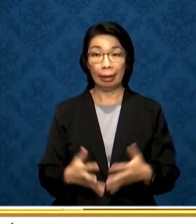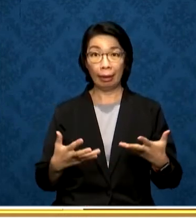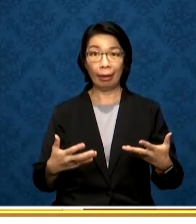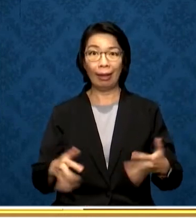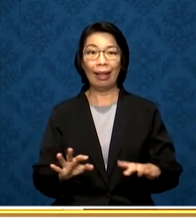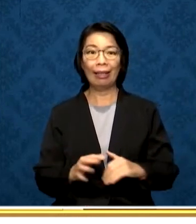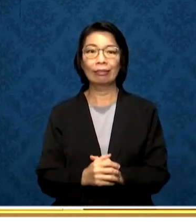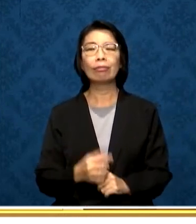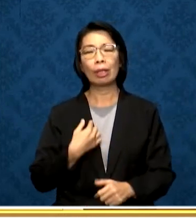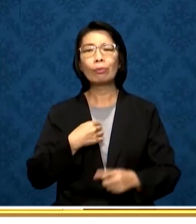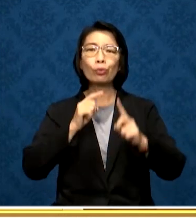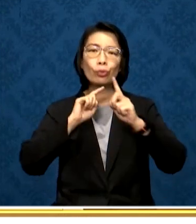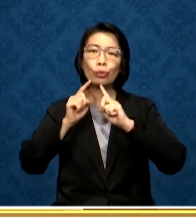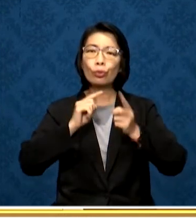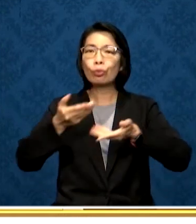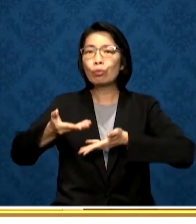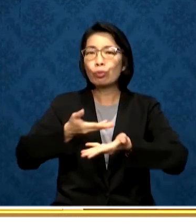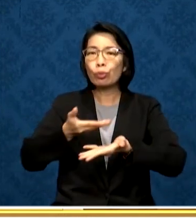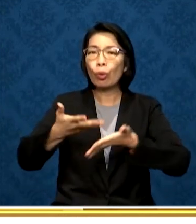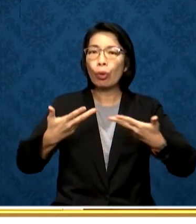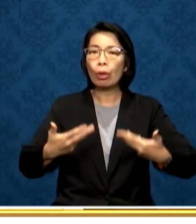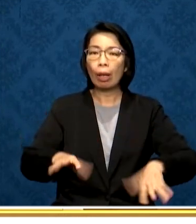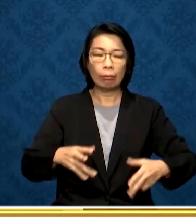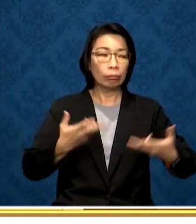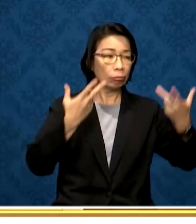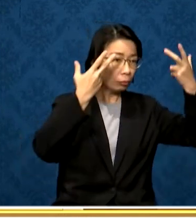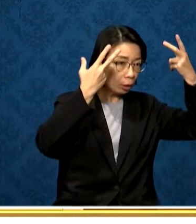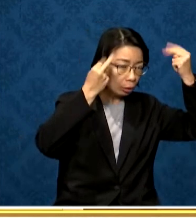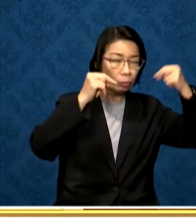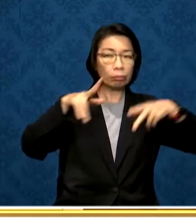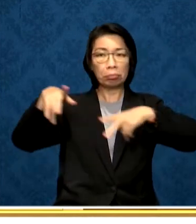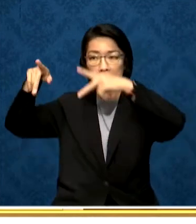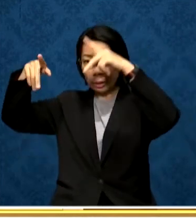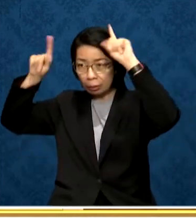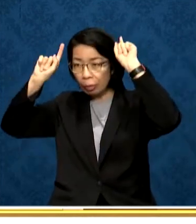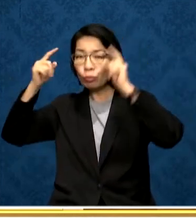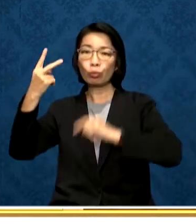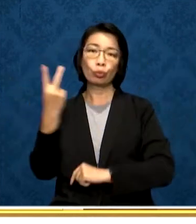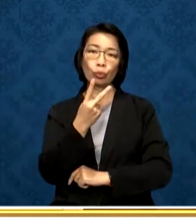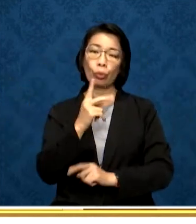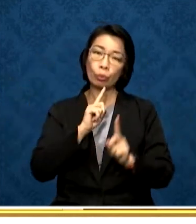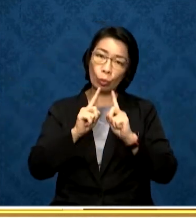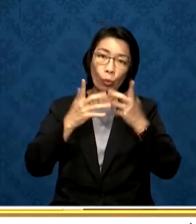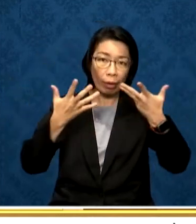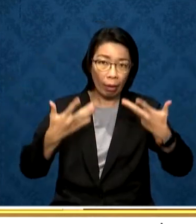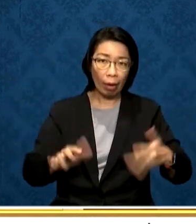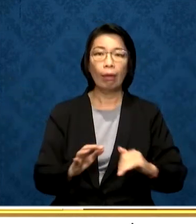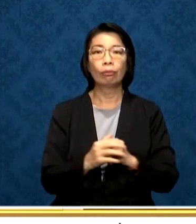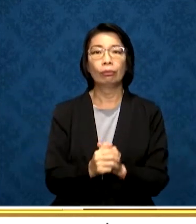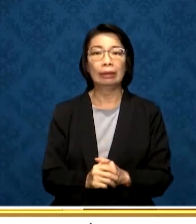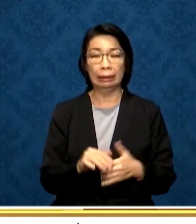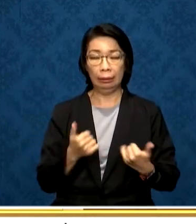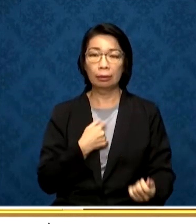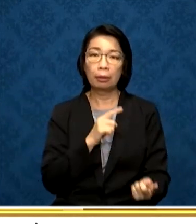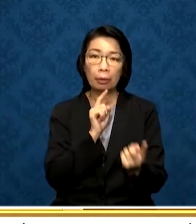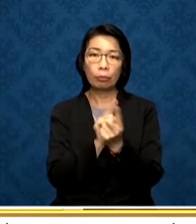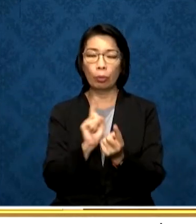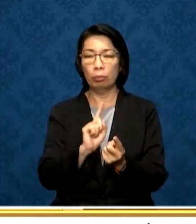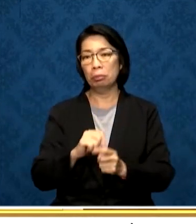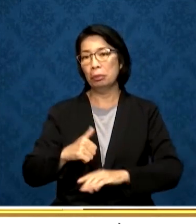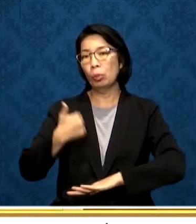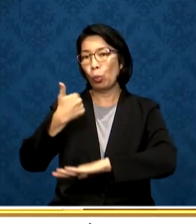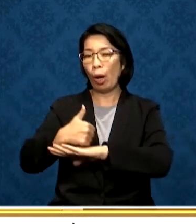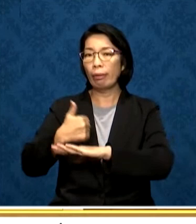ากการที่ได้พูดคุยกับท่านทั้งนายกรัฐมนตรีแล้วก็ทั้งท่านประธานาธิบดีแล้วเนี่ยก็ได้เจอนักอุตสาหกรรมรายใหญ่